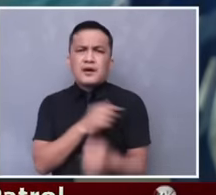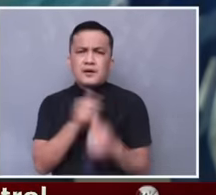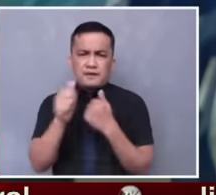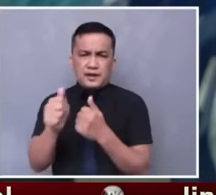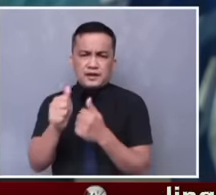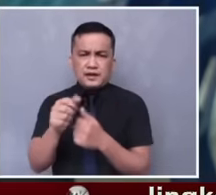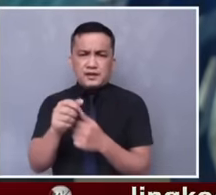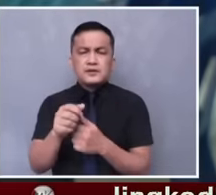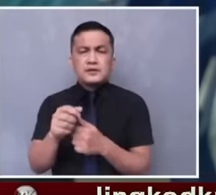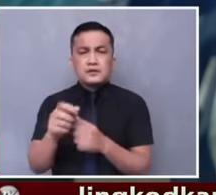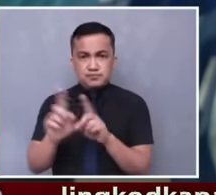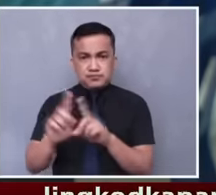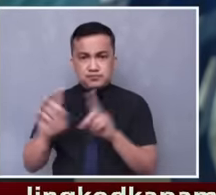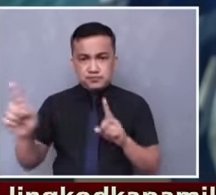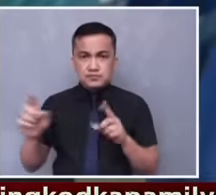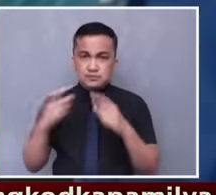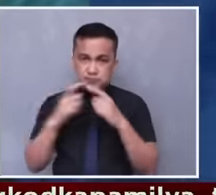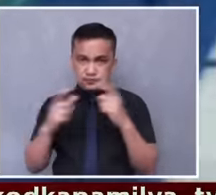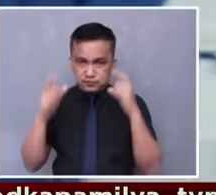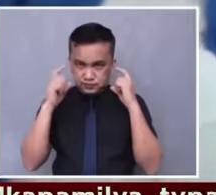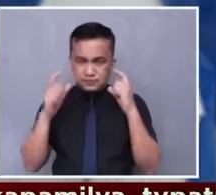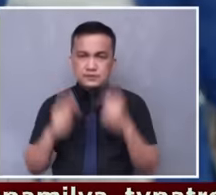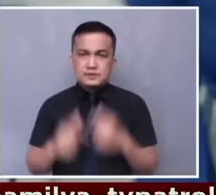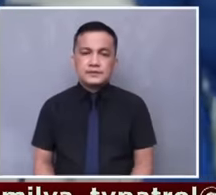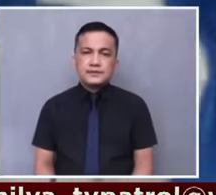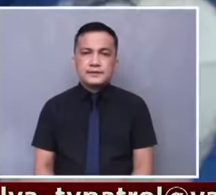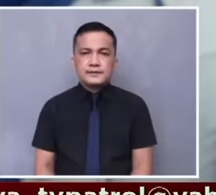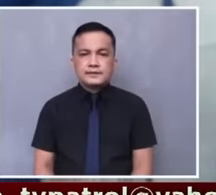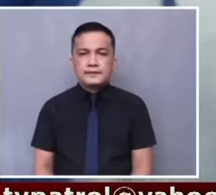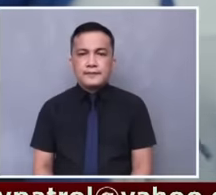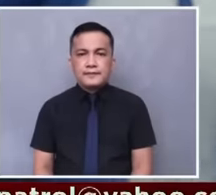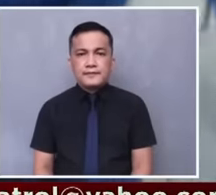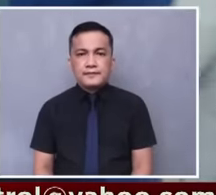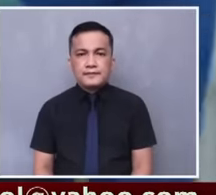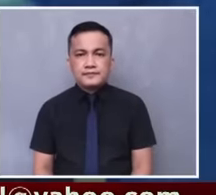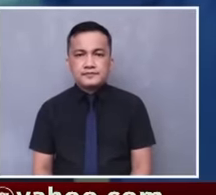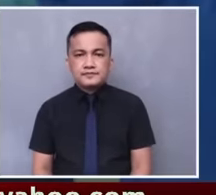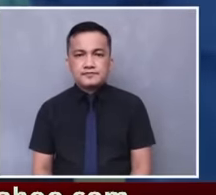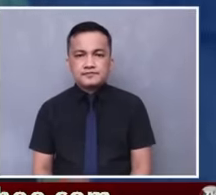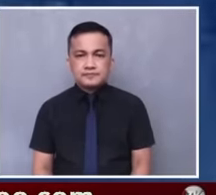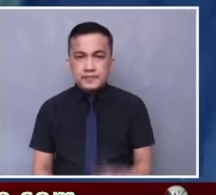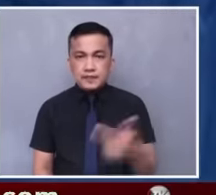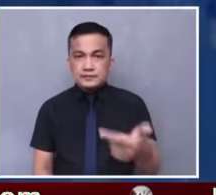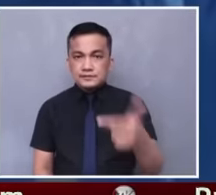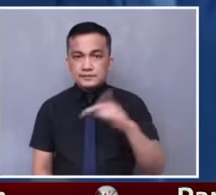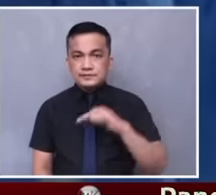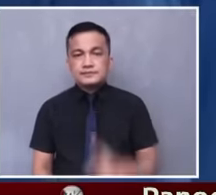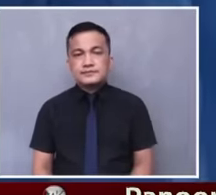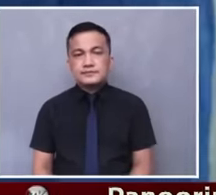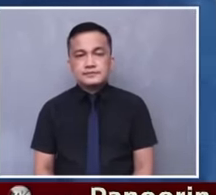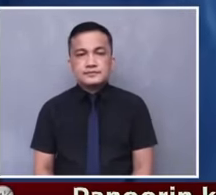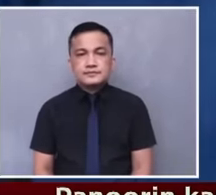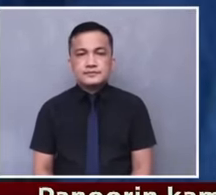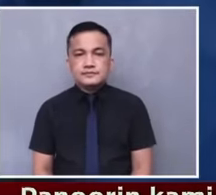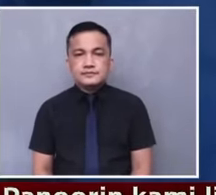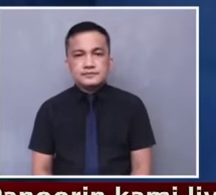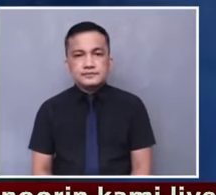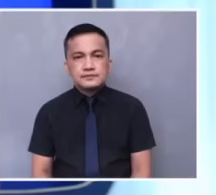ng physical distancing at pagsusuot ng face mask. Vivian Gulia, ABS-CBN News.